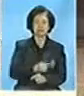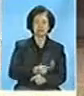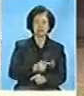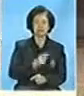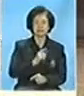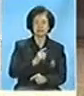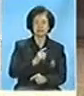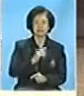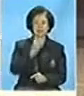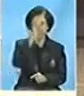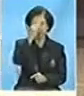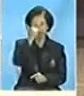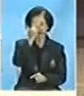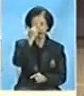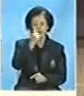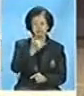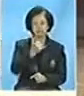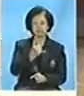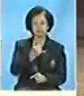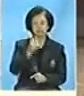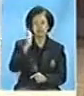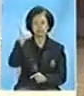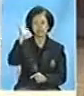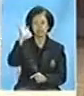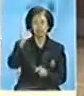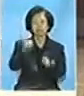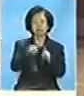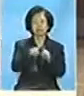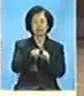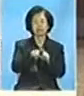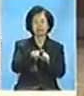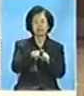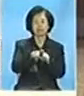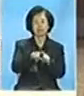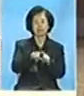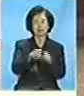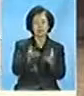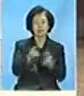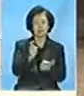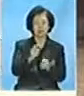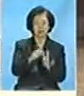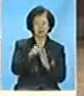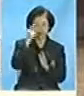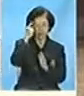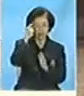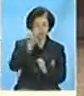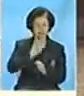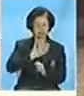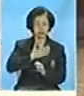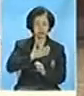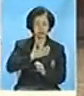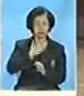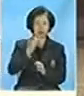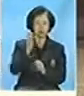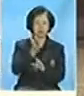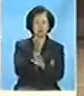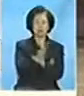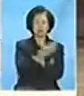ทำไมผมตั้งวิสัยทัศน์ไปอย่างนั้นก็จริงเป็นความคิดของผมตั้งแต่ก่อนที่